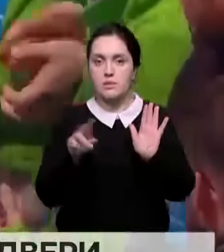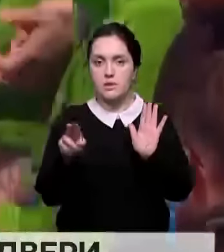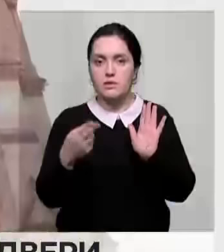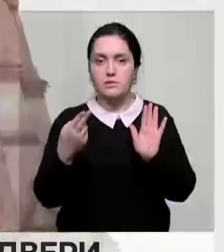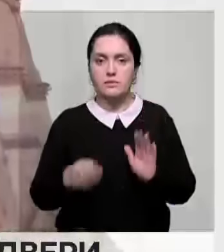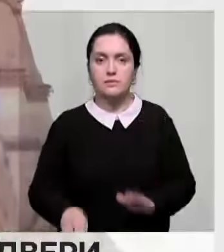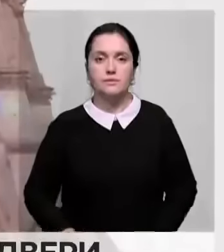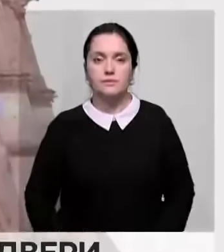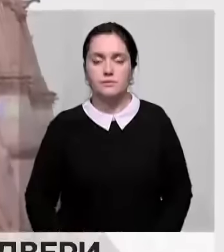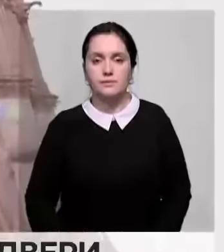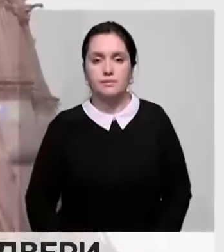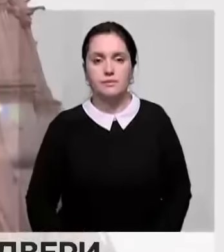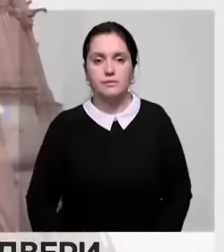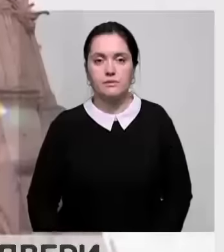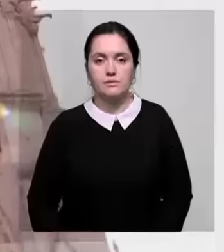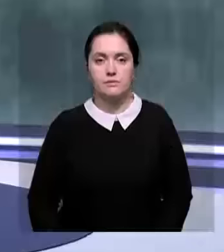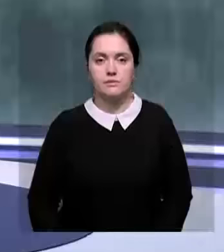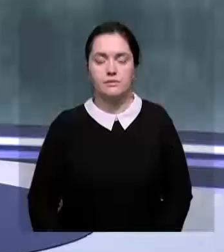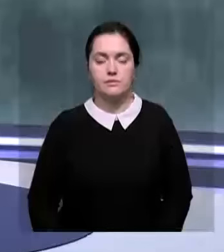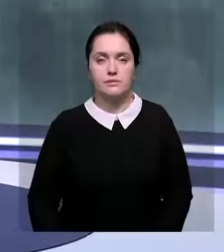декабря.